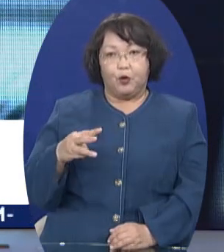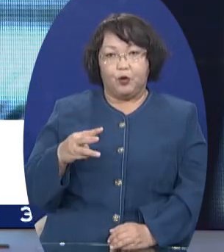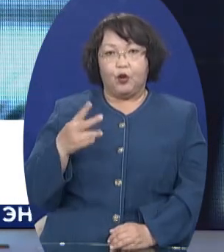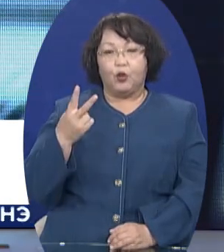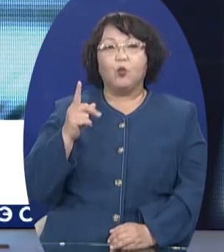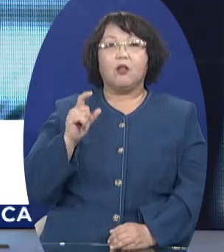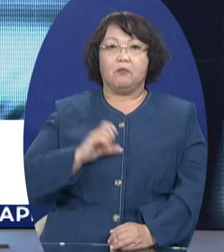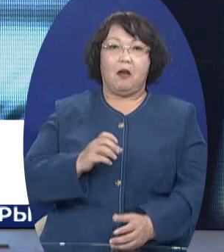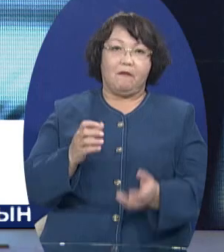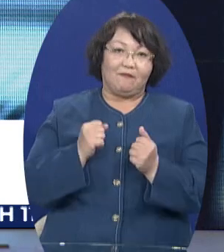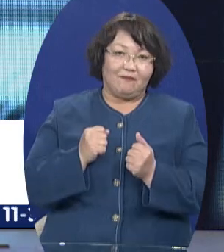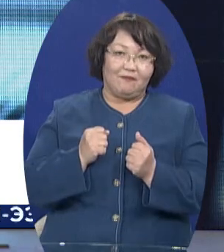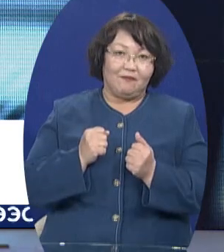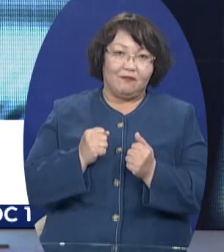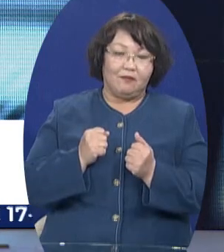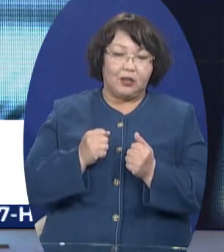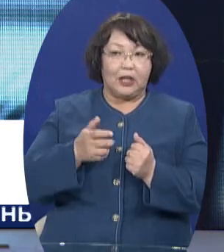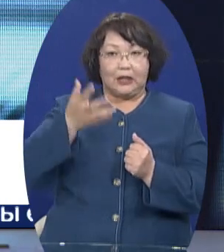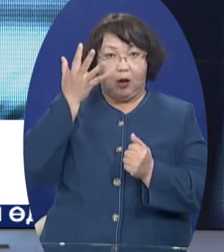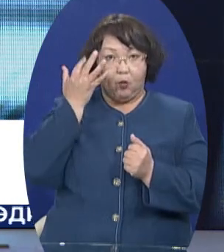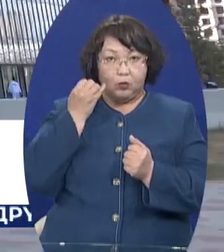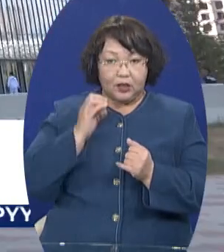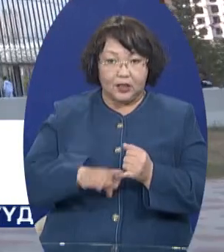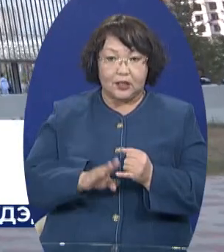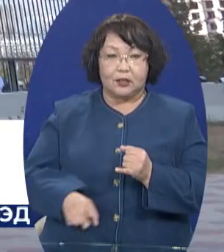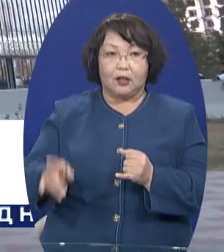5 өдөр үргэлжилж нэгдсэн дүмгээ гаргах юм а.